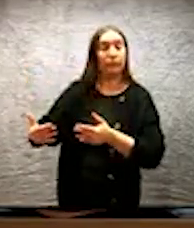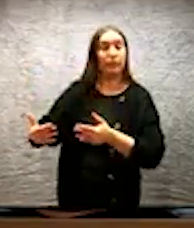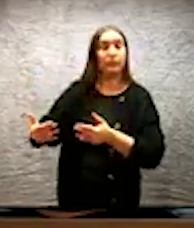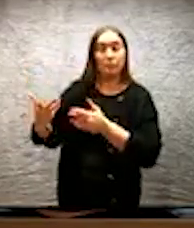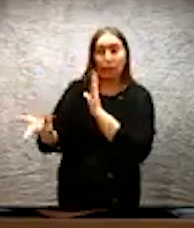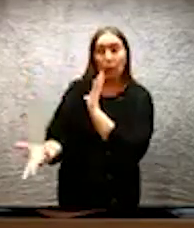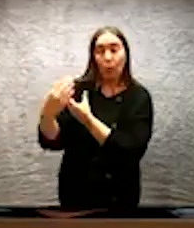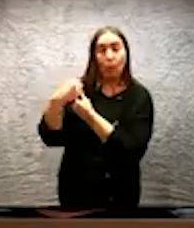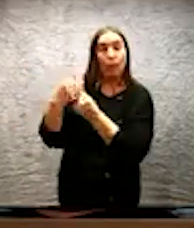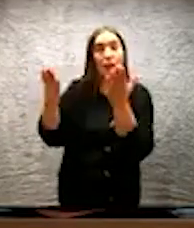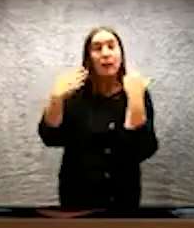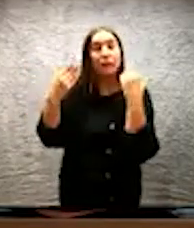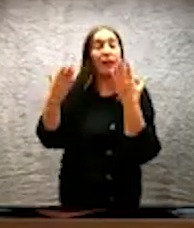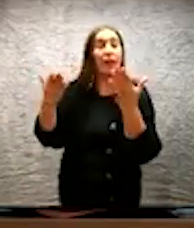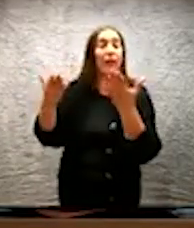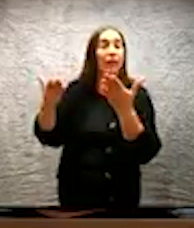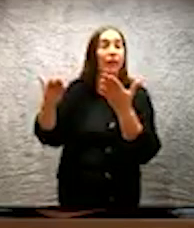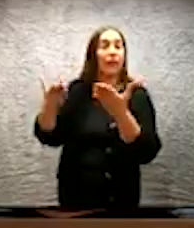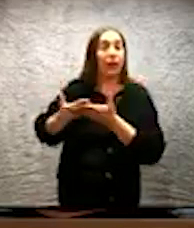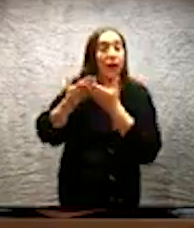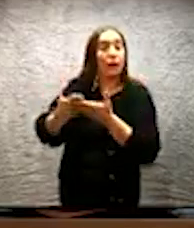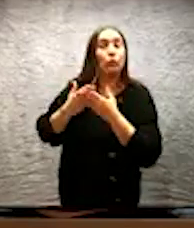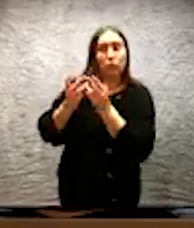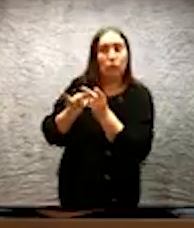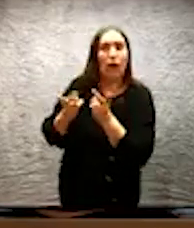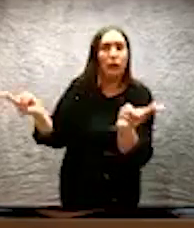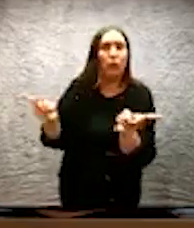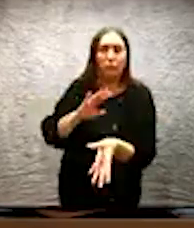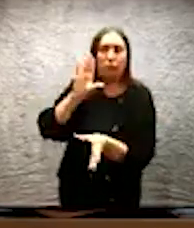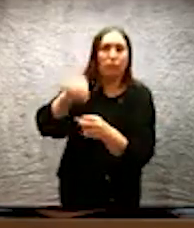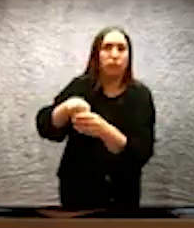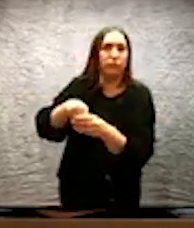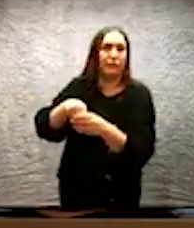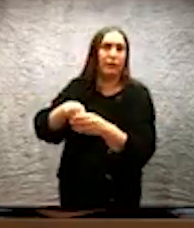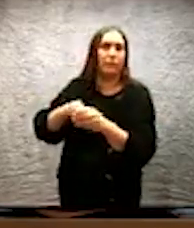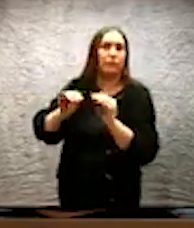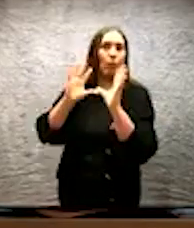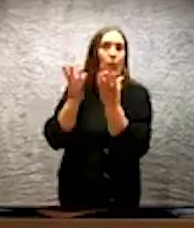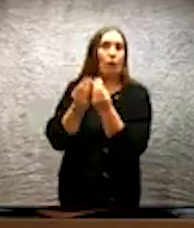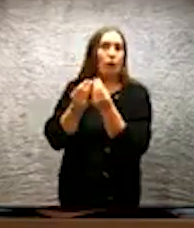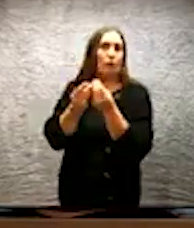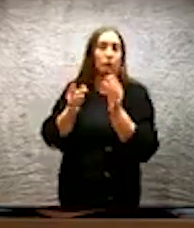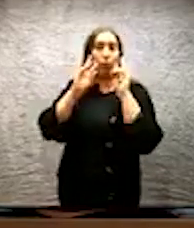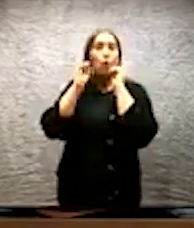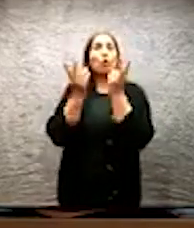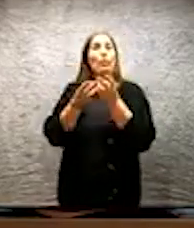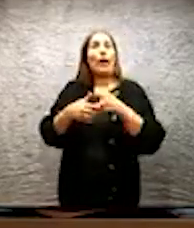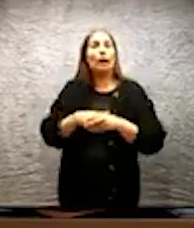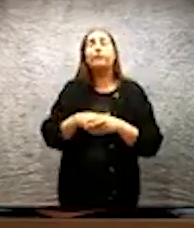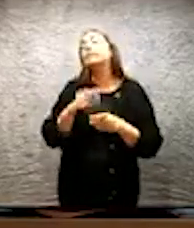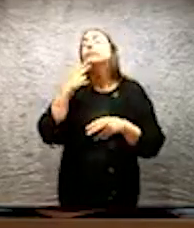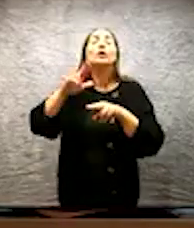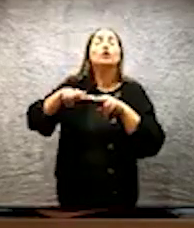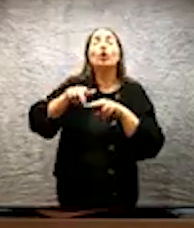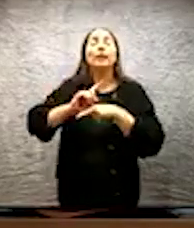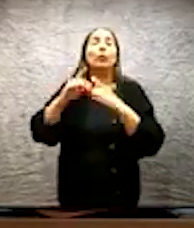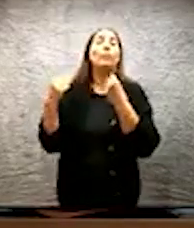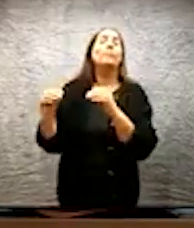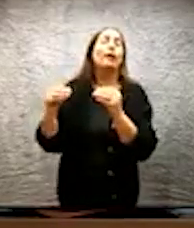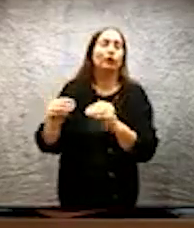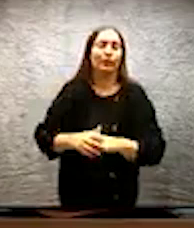les frais d'études et d'annonces dans le montant global donc des chantiers, enfin des marchés,